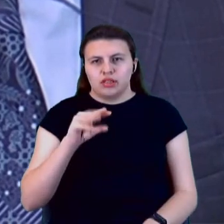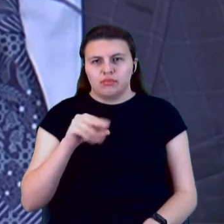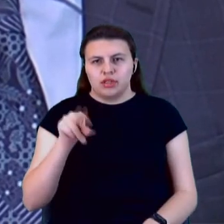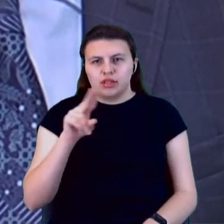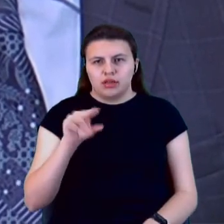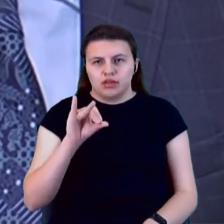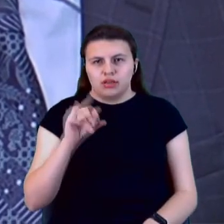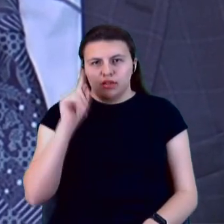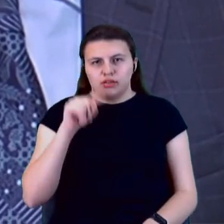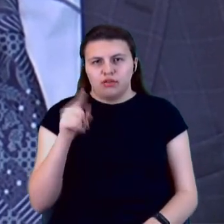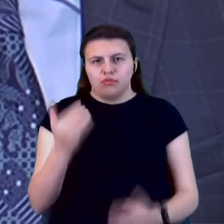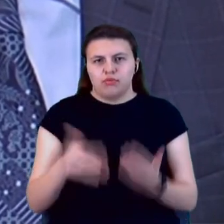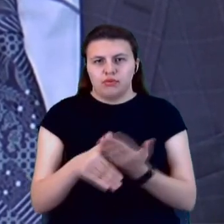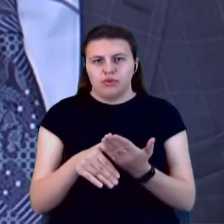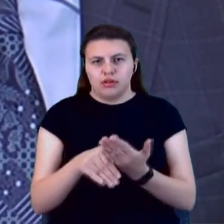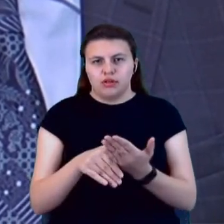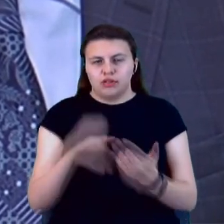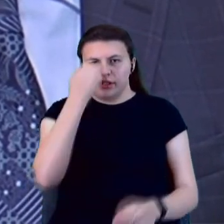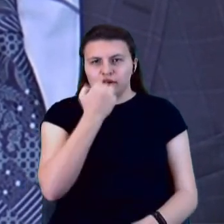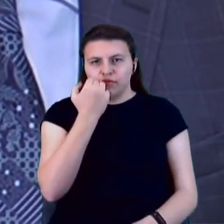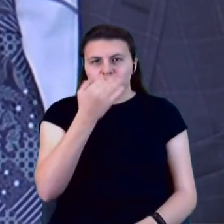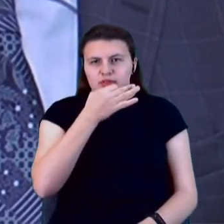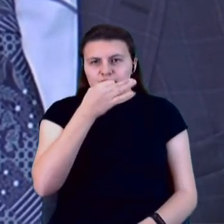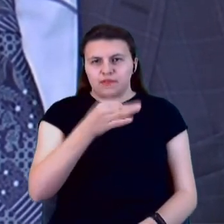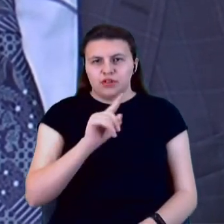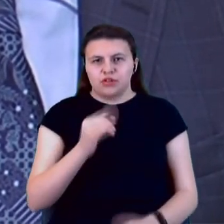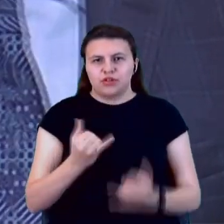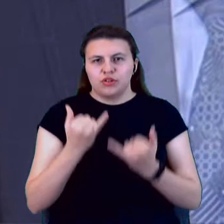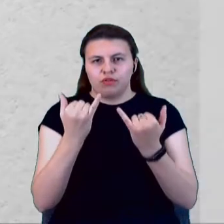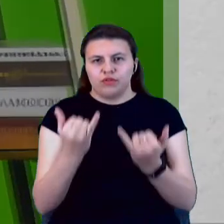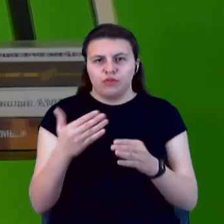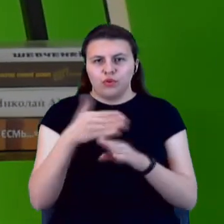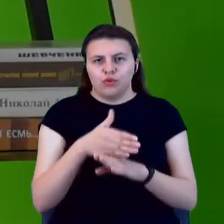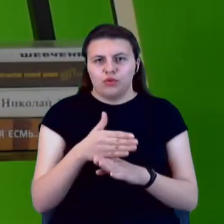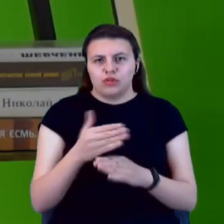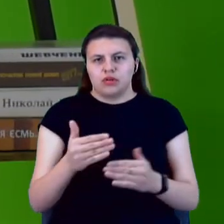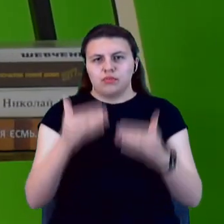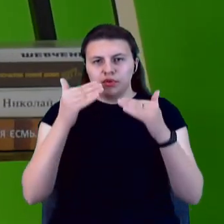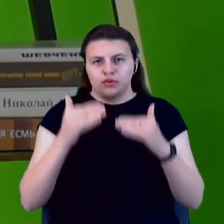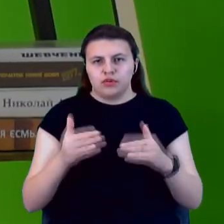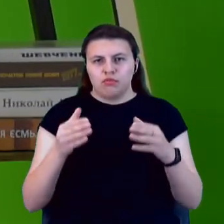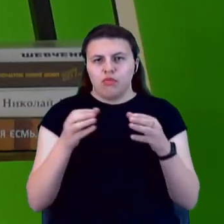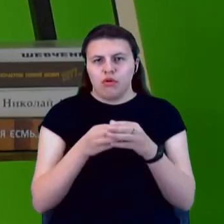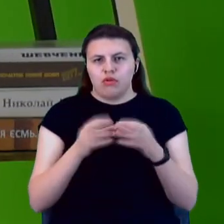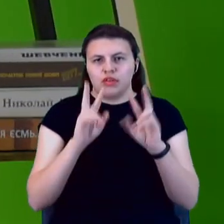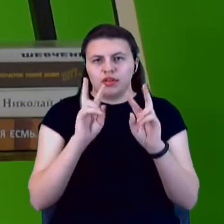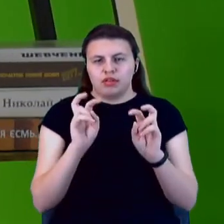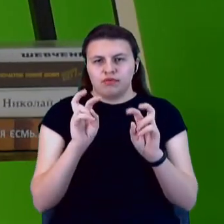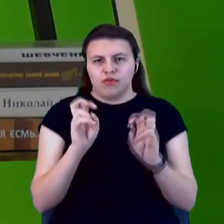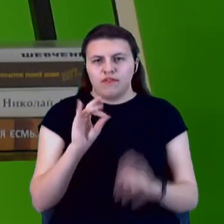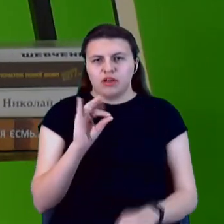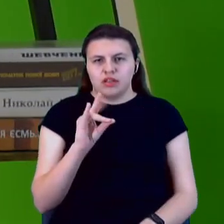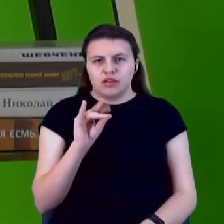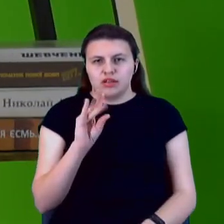знаю. Дякую вам за відповідь. Що ж, шановні гості, давайте переходити до нашого наступного блоку. Він називається «Виклики регіону».